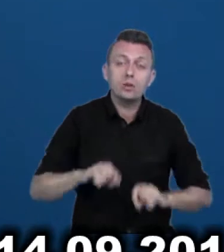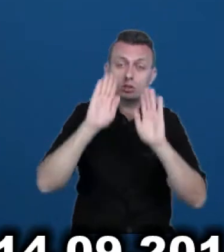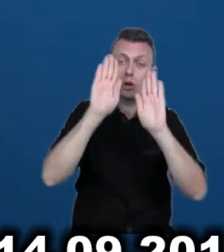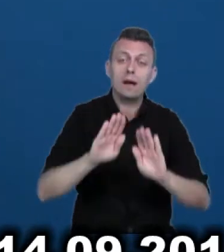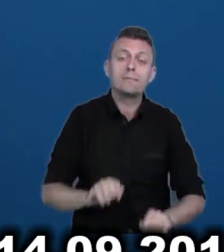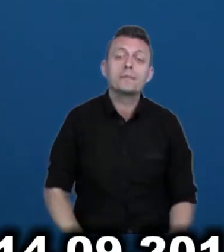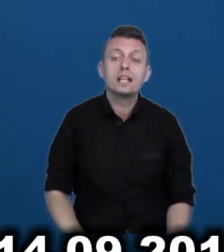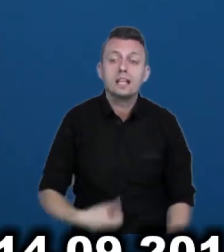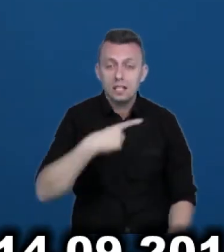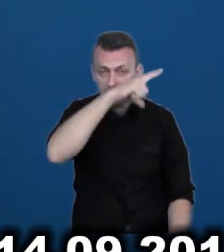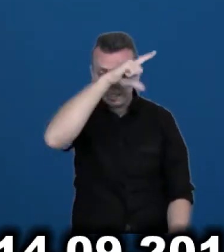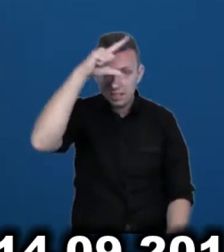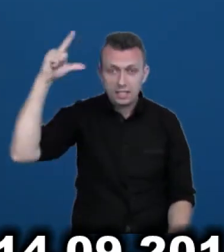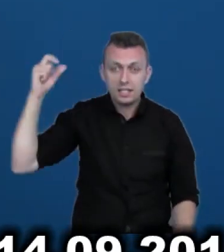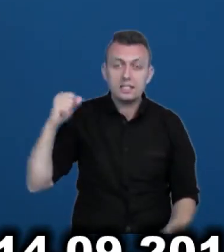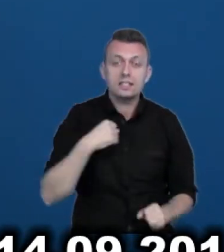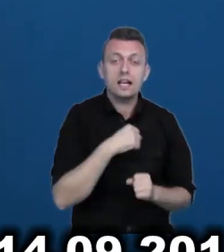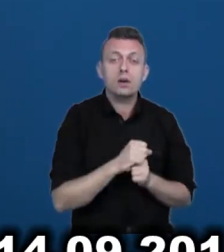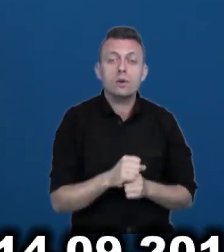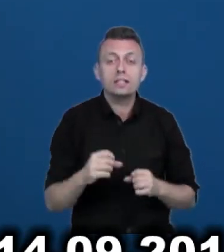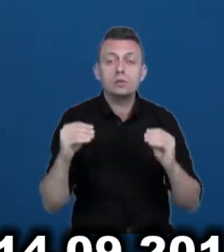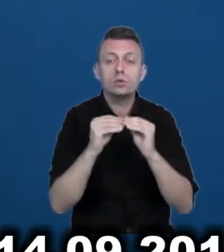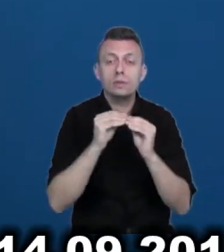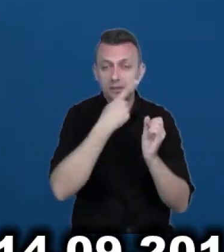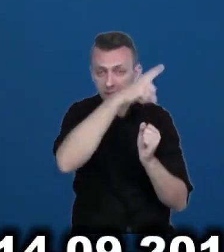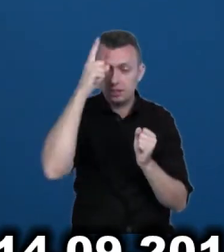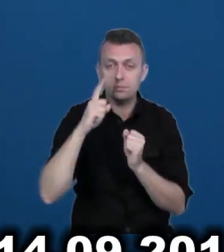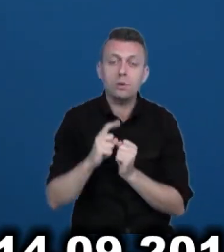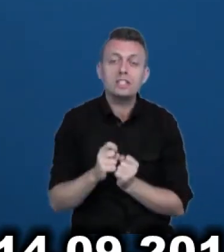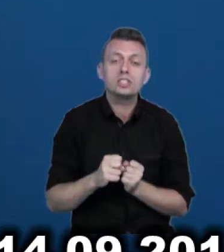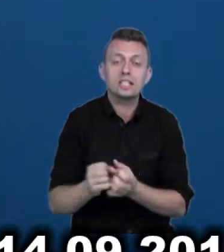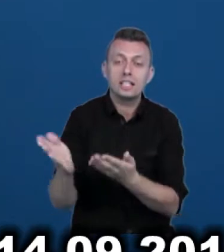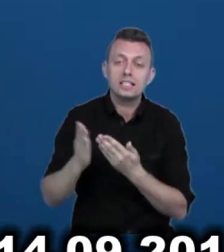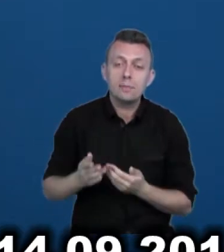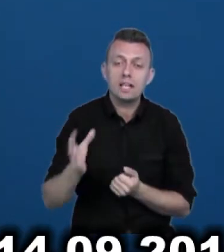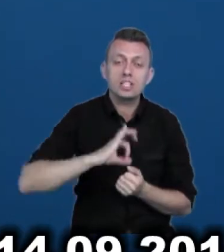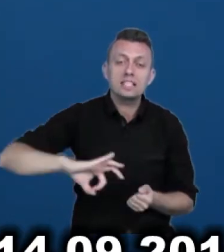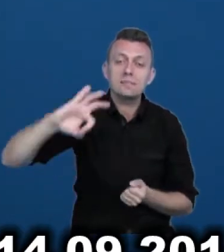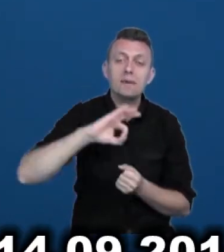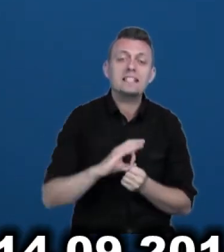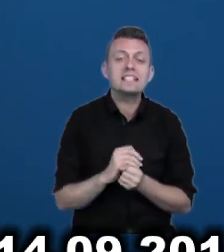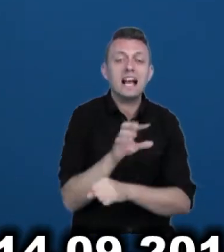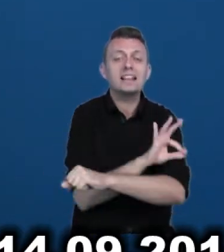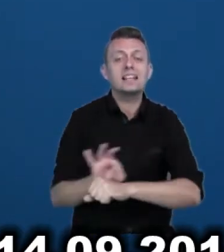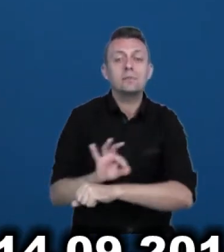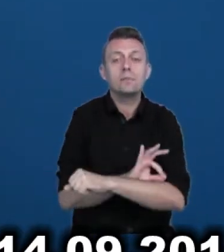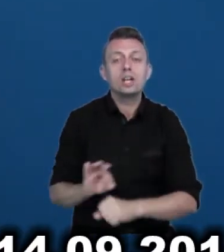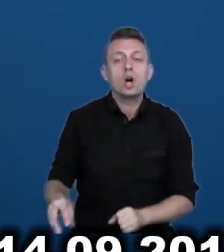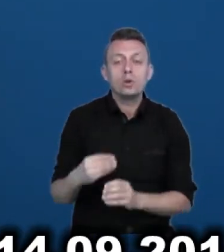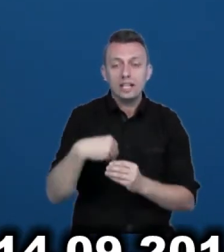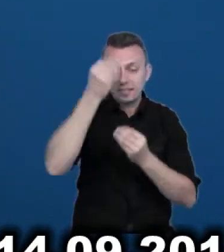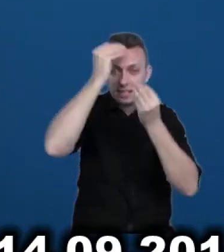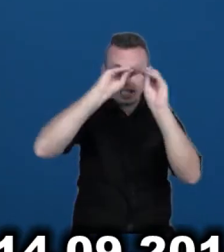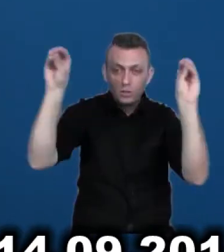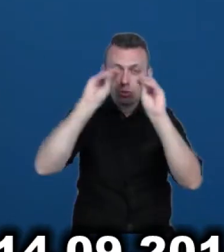Zakład Ubezpieczeń Społecznych zaprasza do udziału w projekcie edukacyjnym Lekcje z ZUS, którego celem jest wykształcenie u młodych ludzi świadomości w